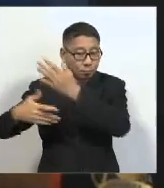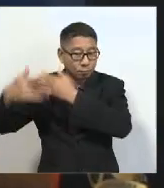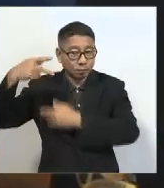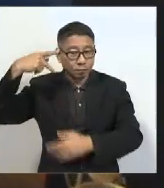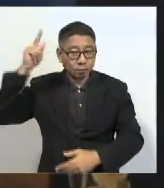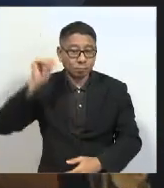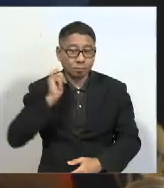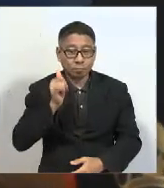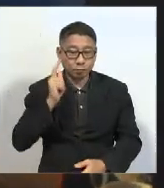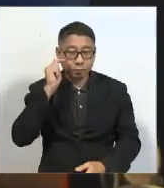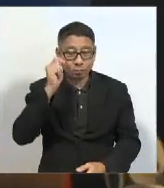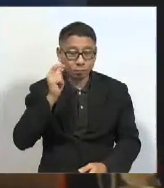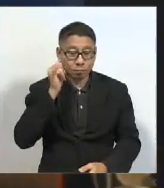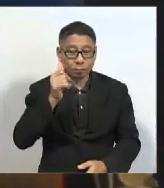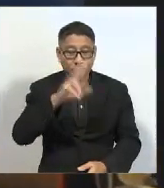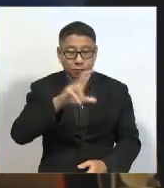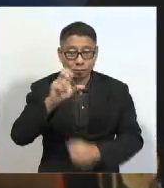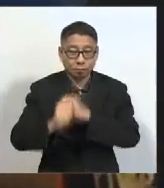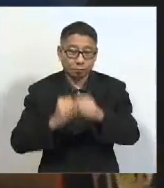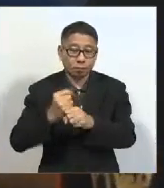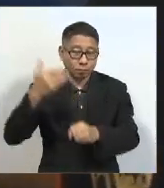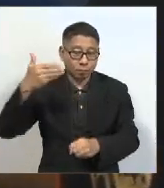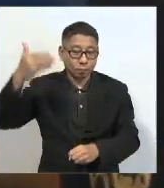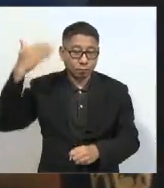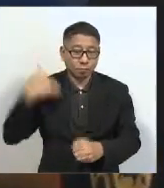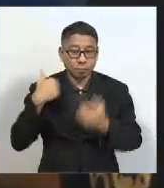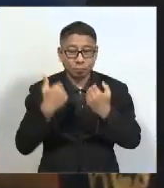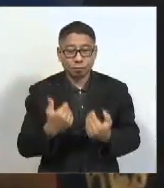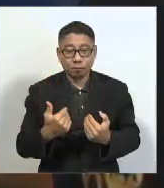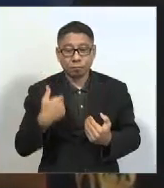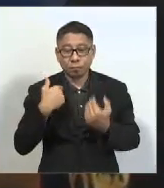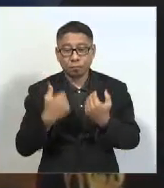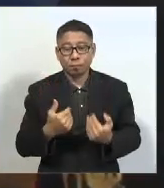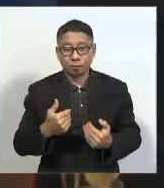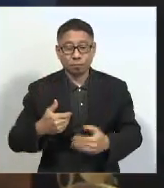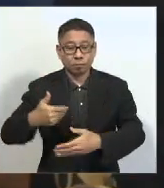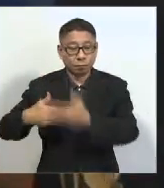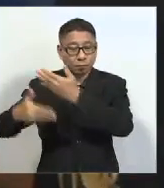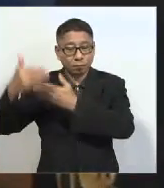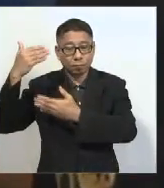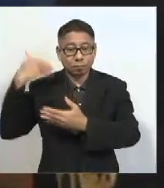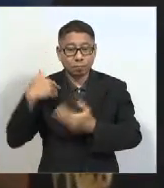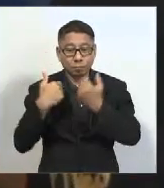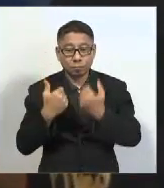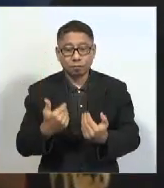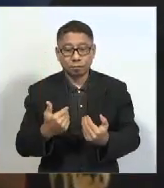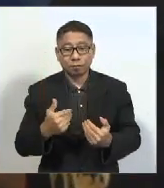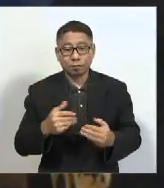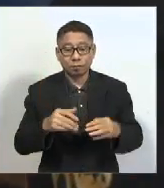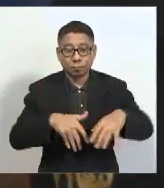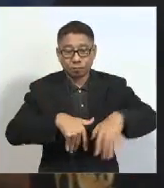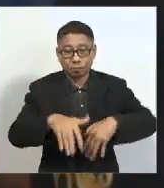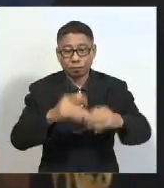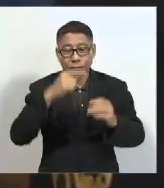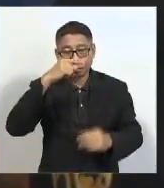ายายเนาะค่ะเนาะเมื่อ300ปีที่ผ่านมาแล้วล่ะเนาะท้าจีว่าแล้วความเป็นมาของบ้านทวัดก็จะเป็นชุมชน